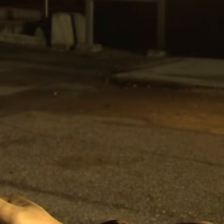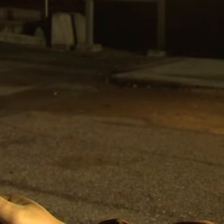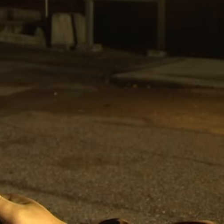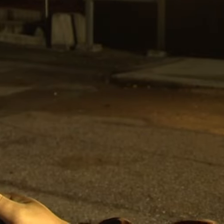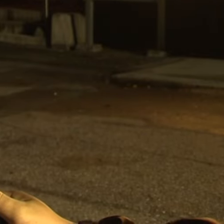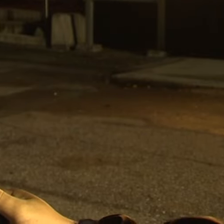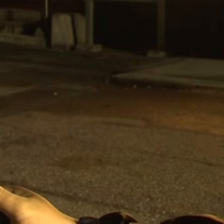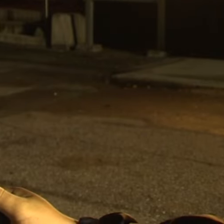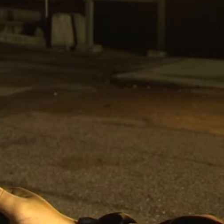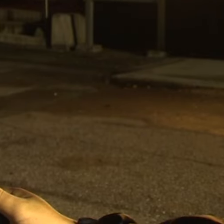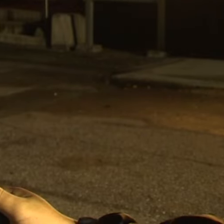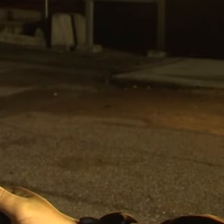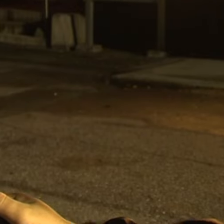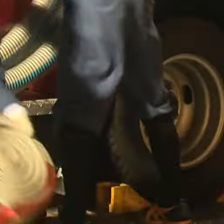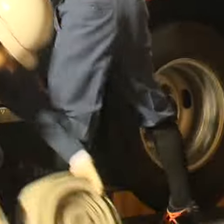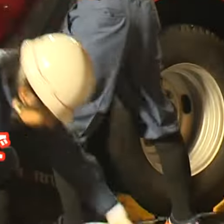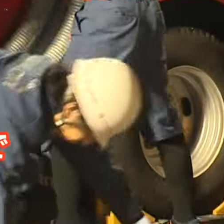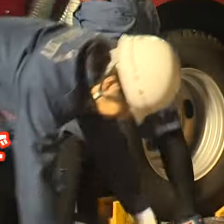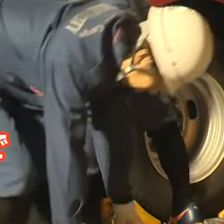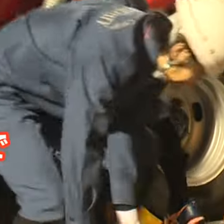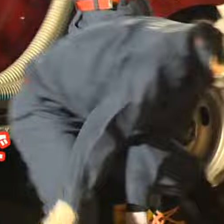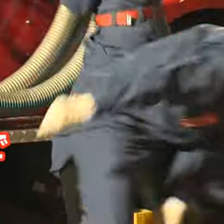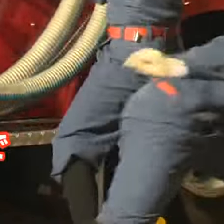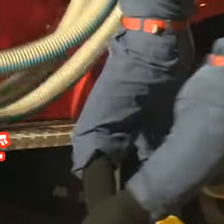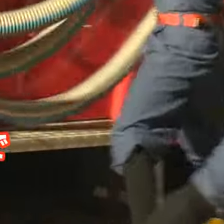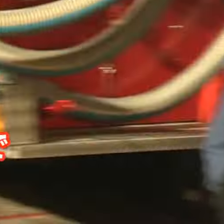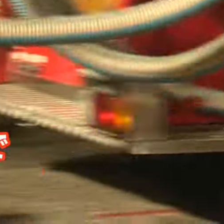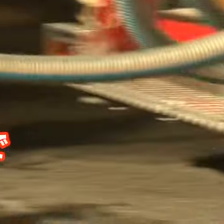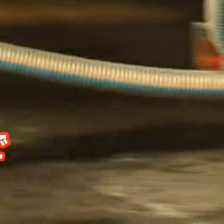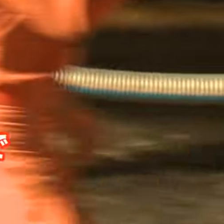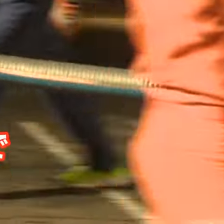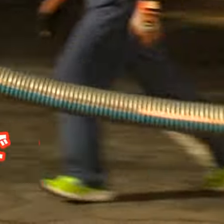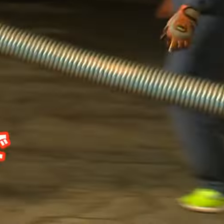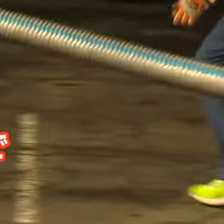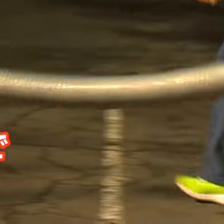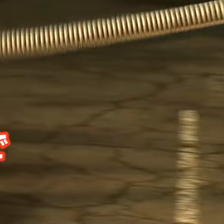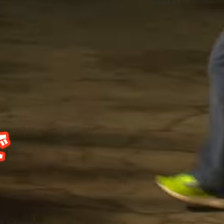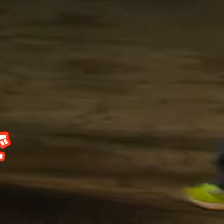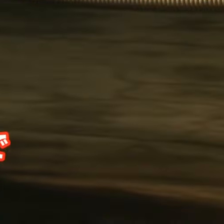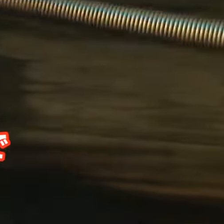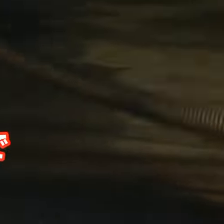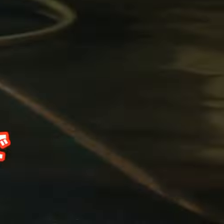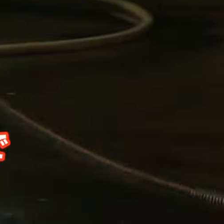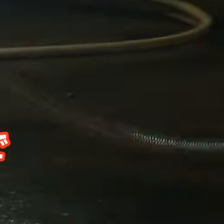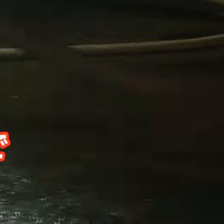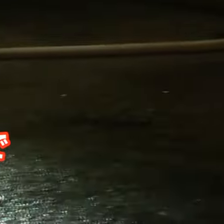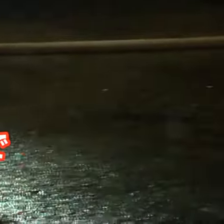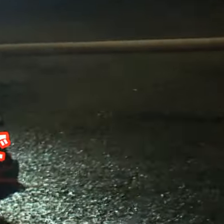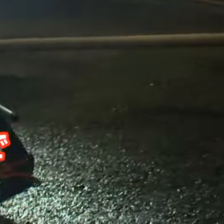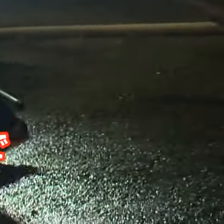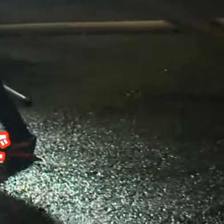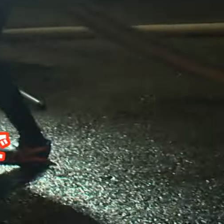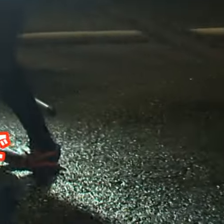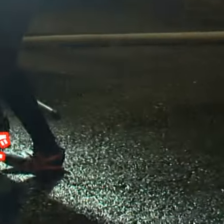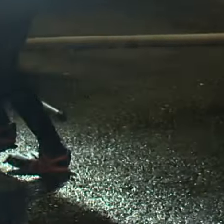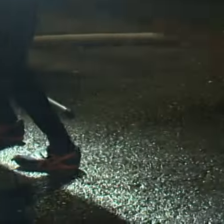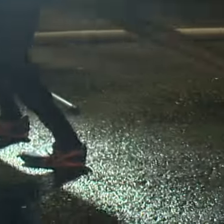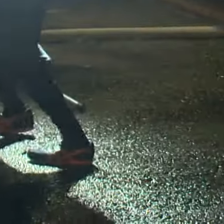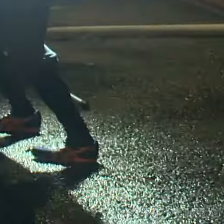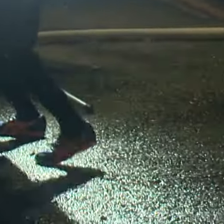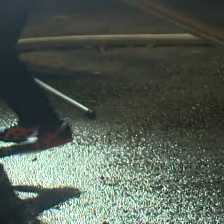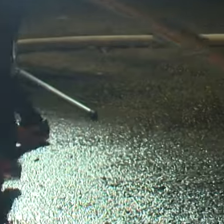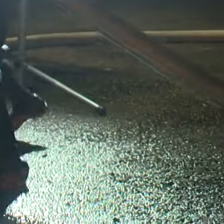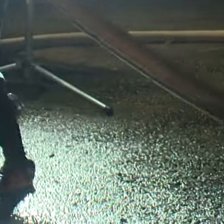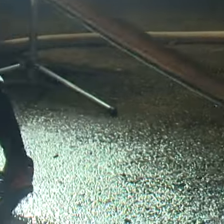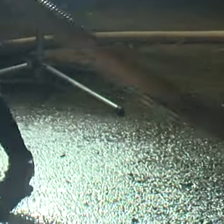訓練というものを行っております。今年は野戸瀬班がポンプ車でポンプ車操法を実施します。野戸瀬